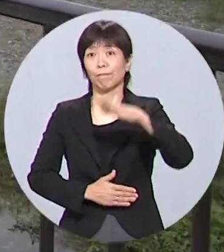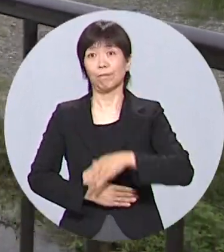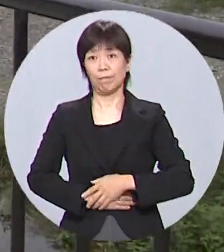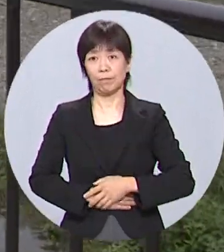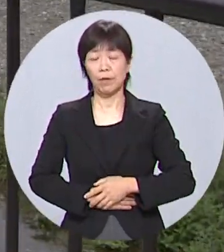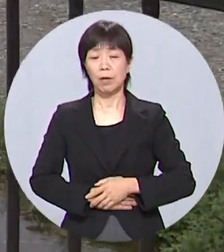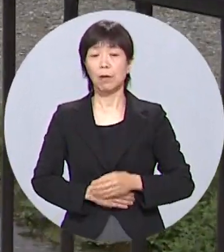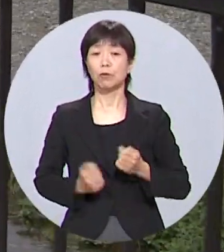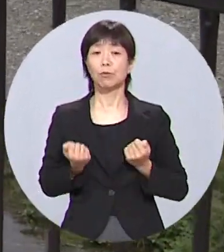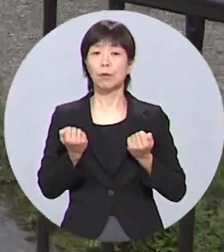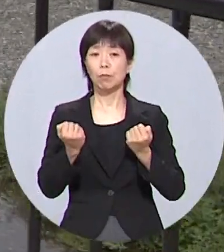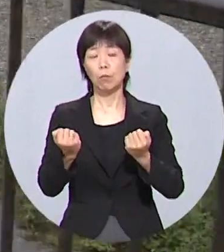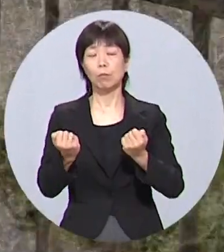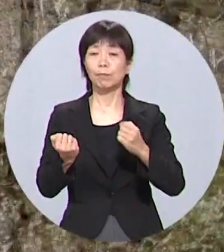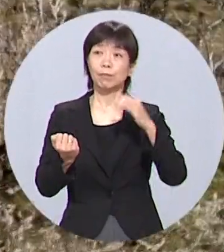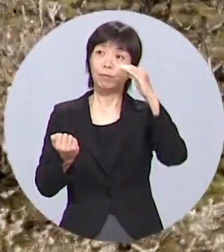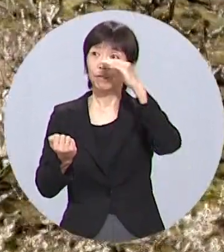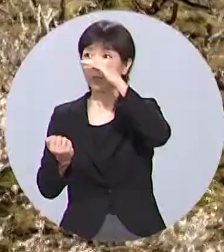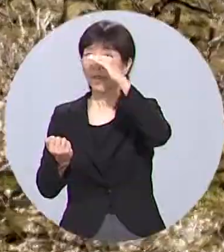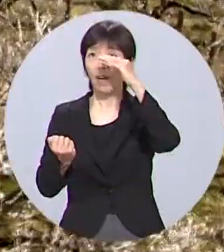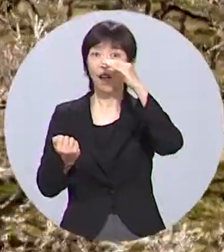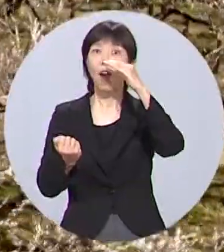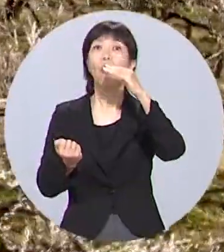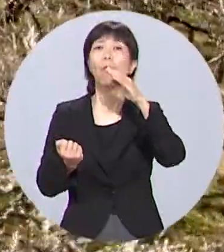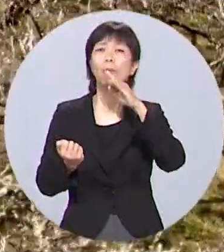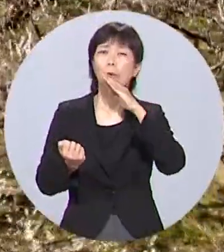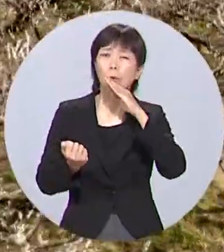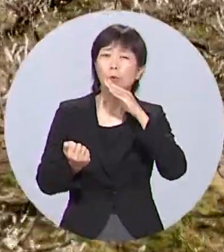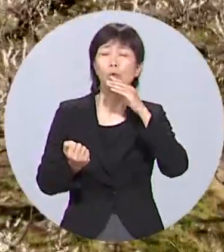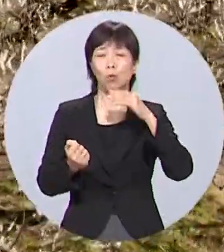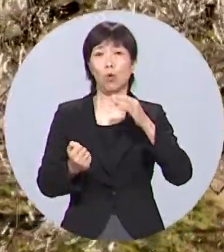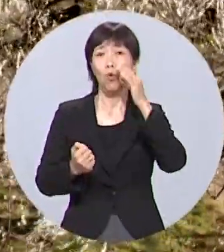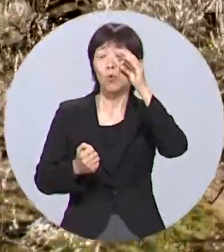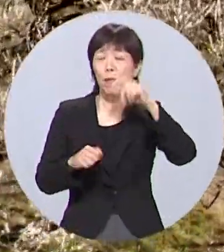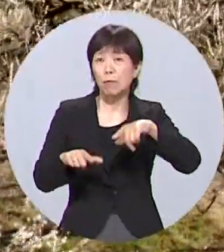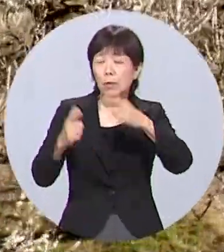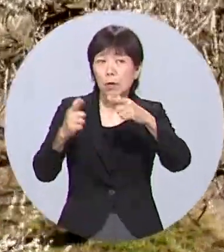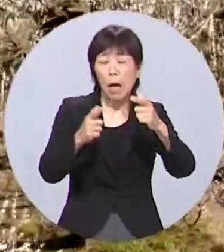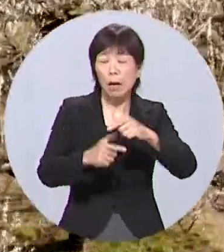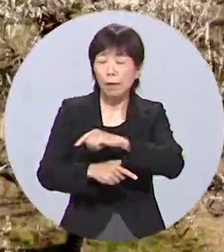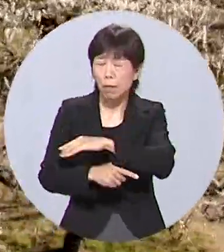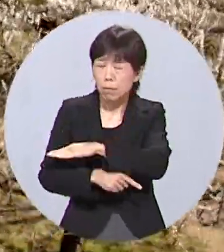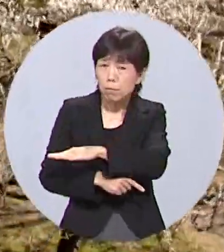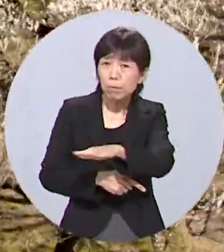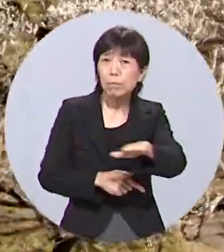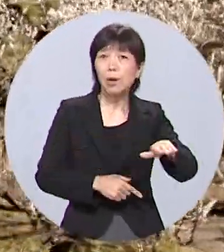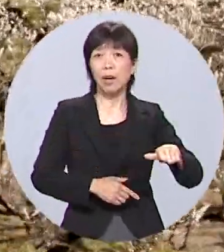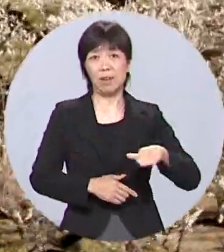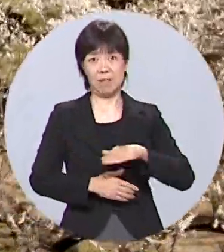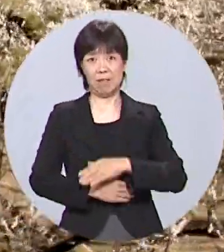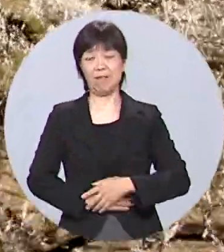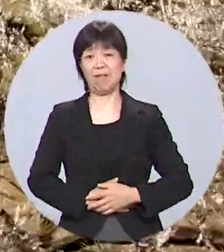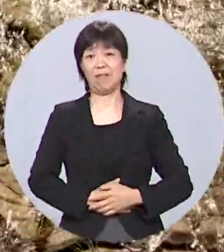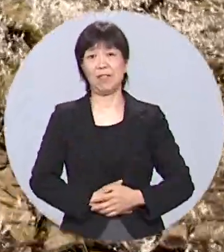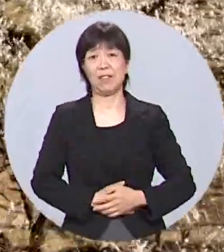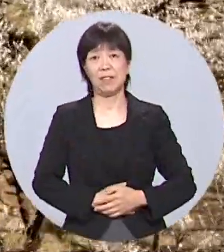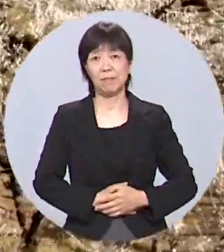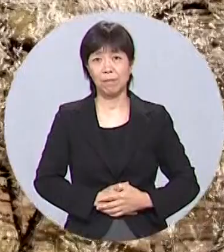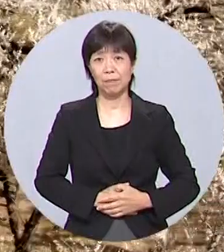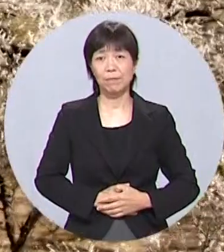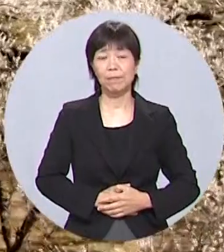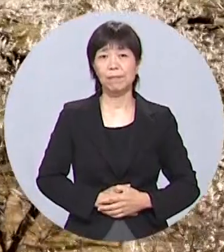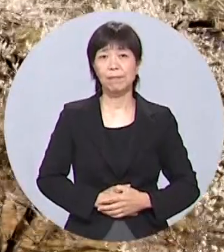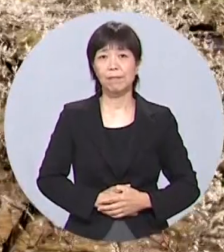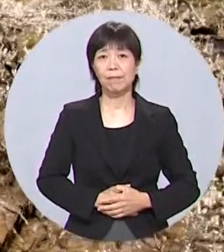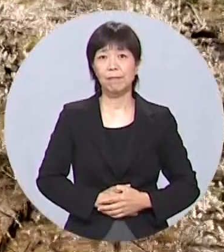の中から町を見てたんですけど、町の至る所に梅の木が生えてて、もう誰が見ても特産品と分かるような、それぐらい